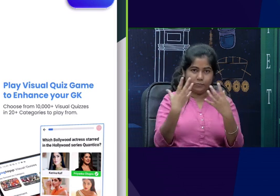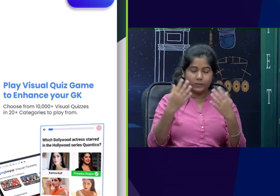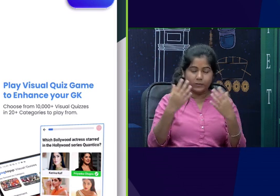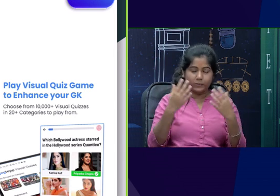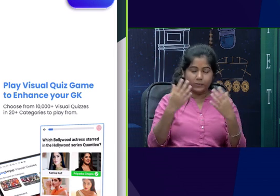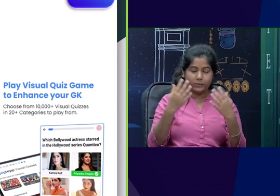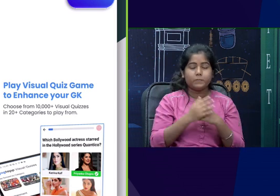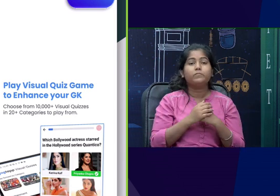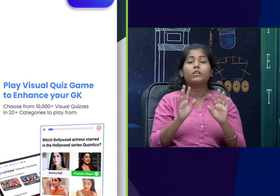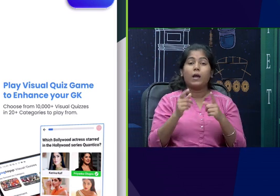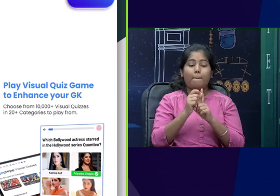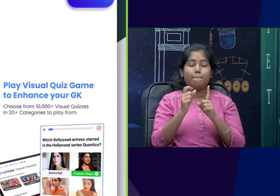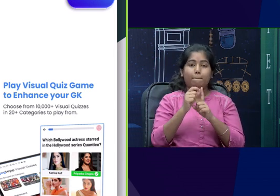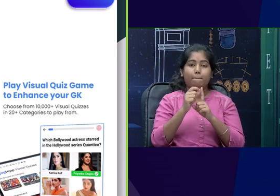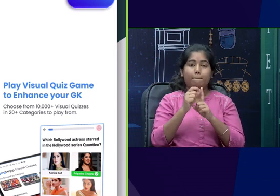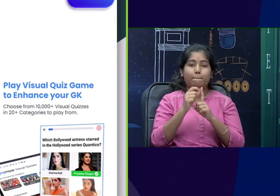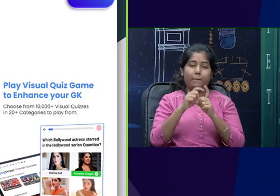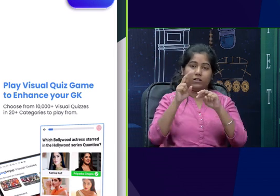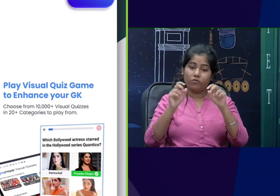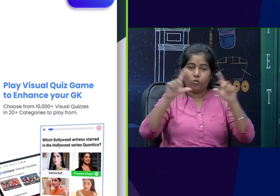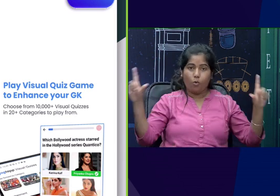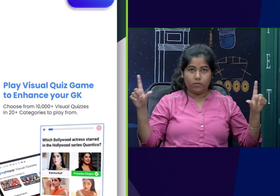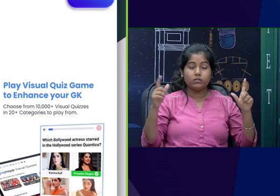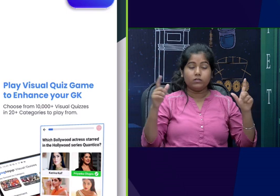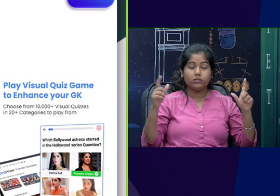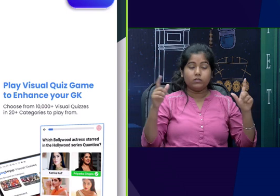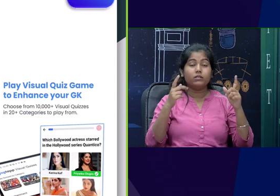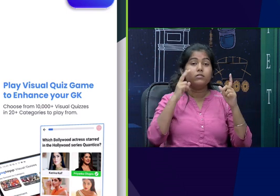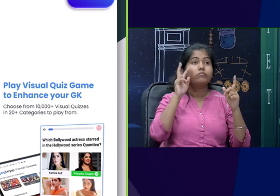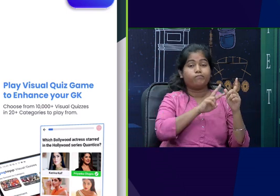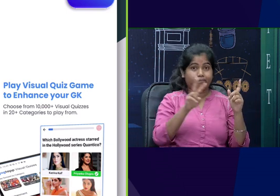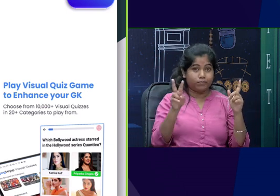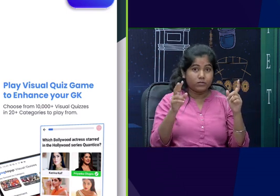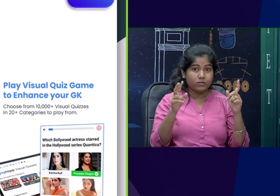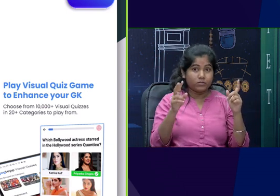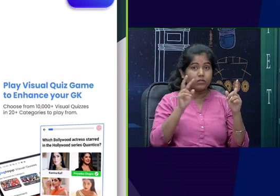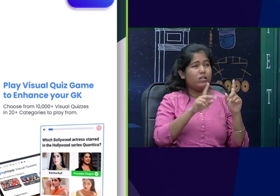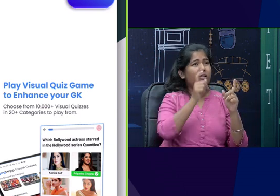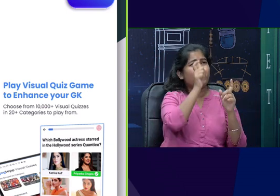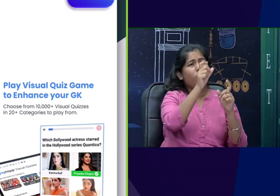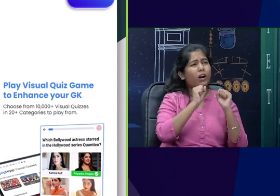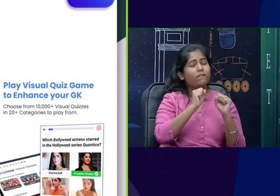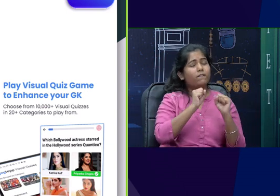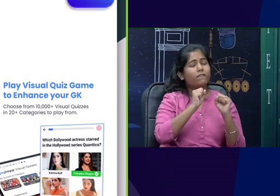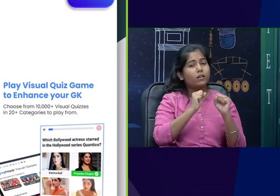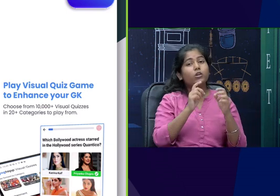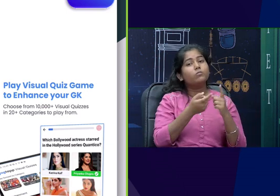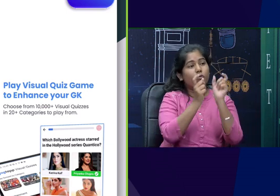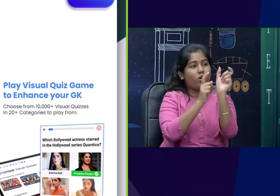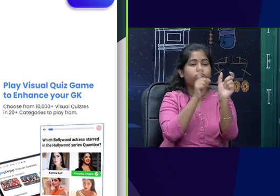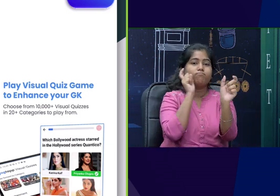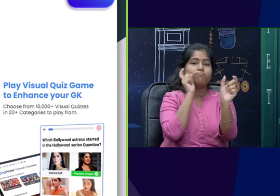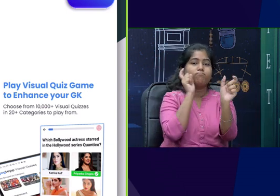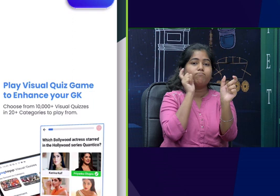तो अगर उसमें कोई डिफिकल्ट वर्ड आ रहा होता है, हम अगर डेली रूटीन कोई भी चीज़ पढ़ते हैं तो उसको आप सिर्फ सेलेक्ट करके जो है